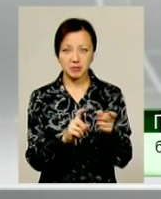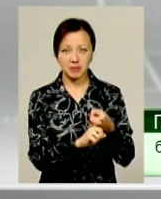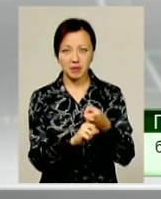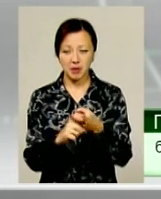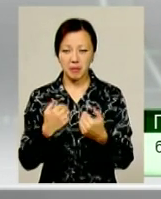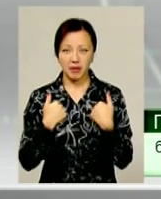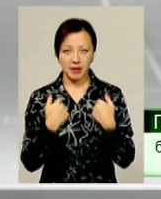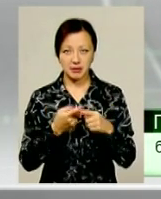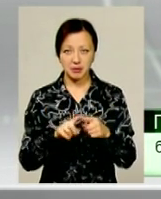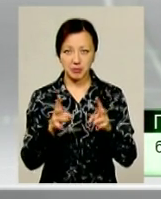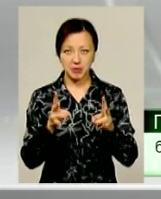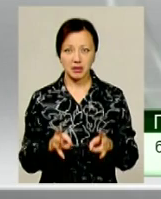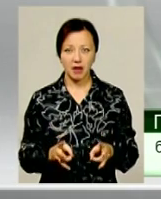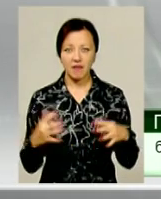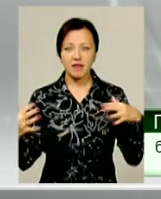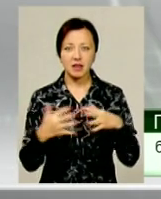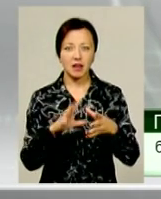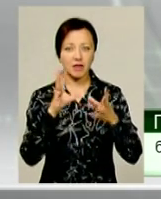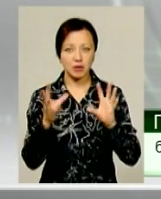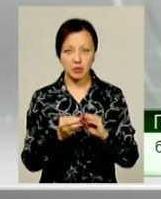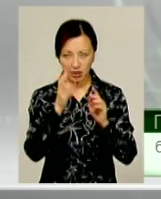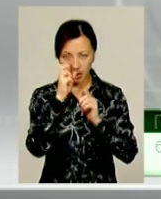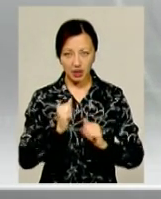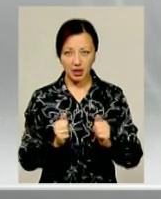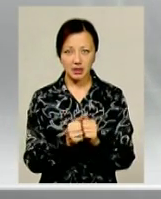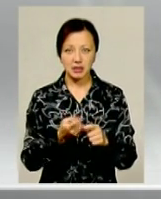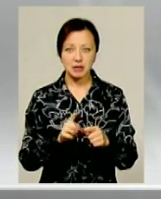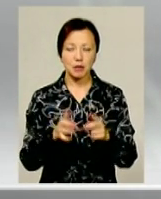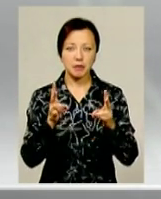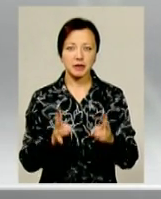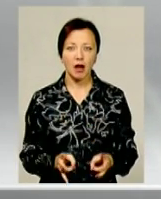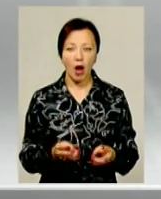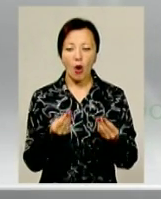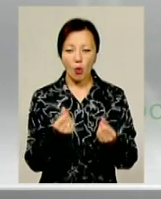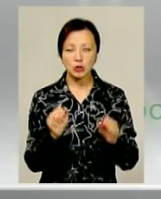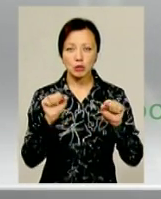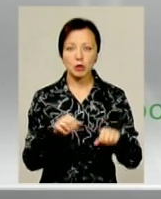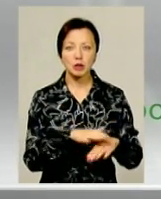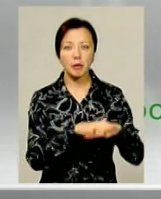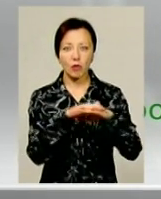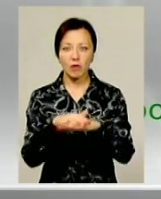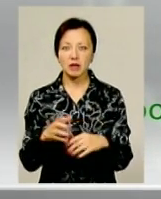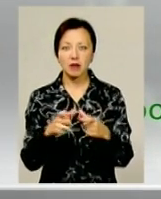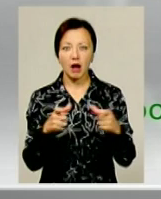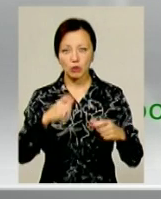мене, ця біда. Війна – це взагалі для країни, крах – це біда. Кошти можна перерахувати на картку